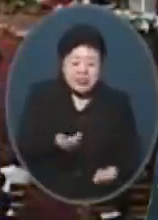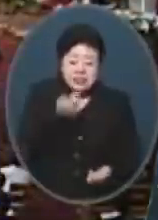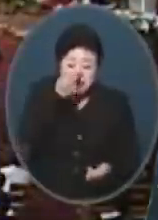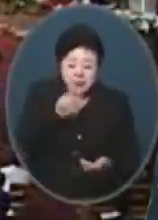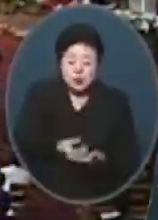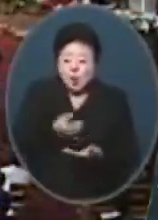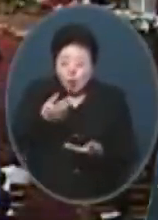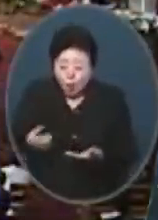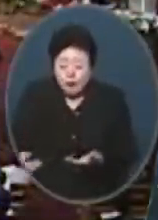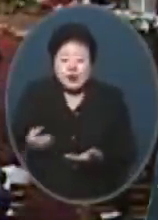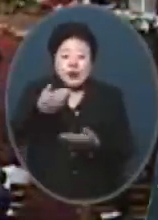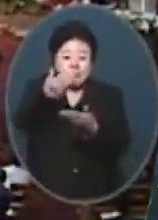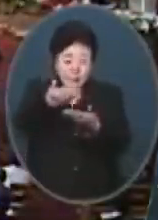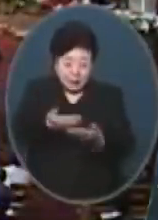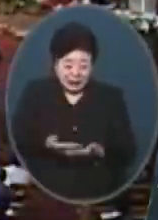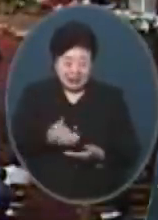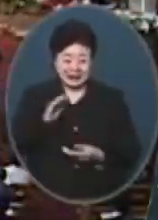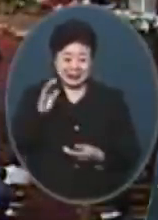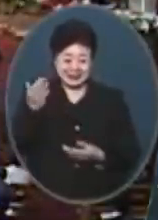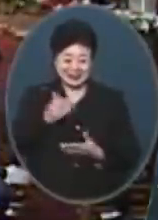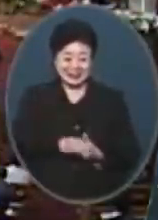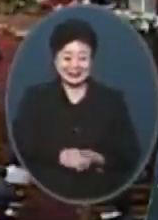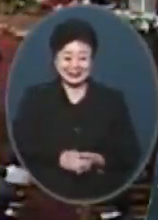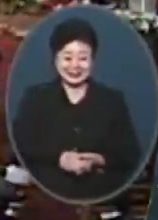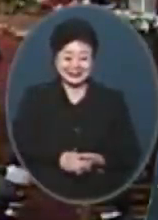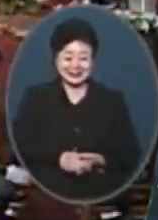생명으로 옮겼느니라.